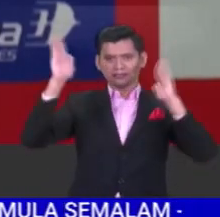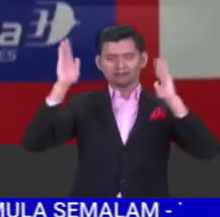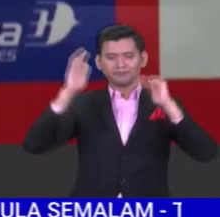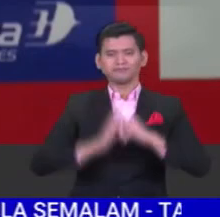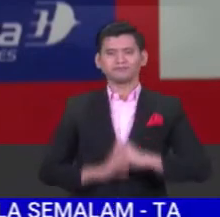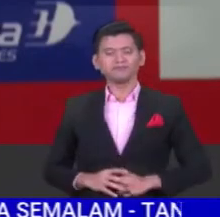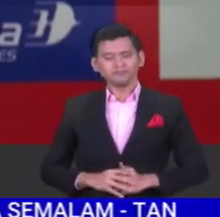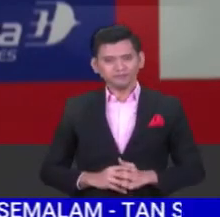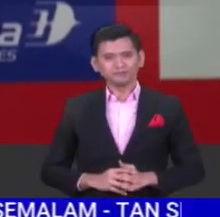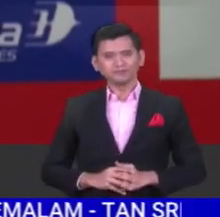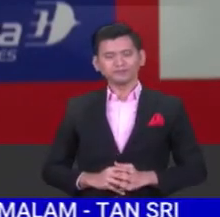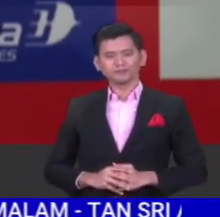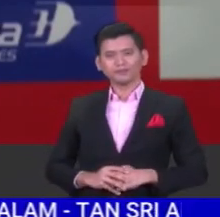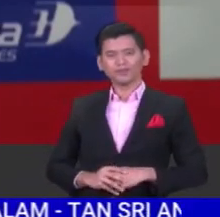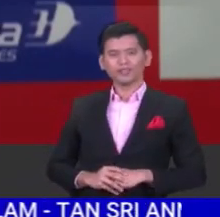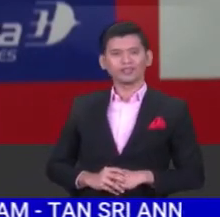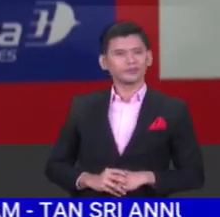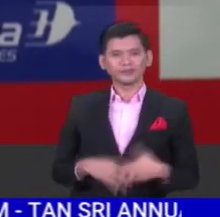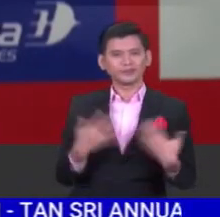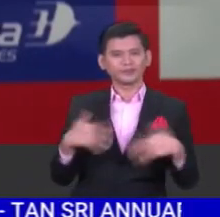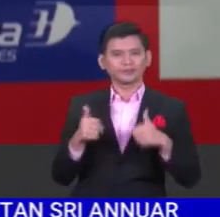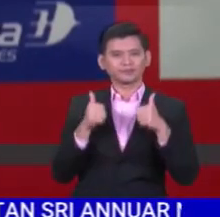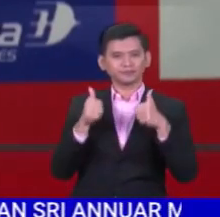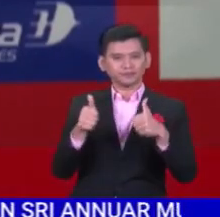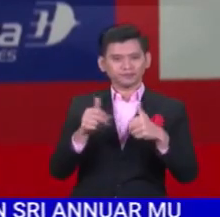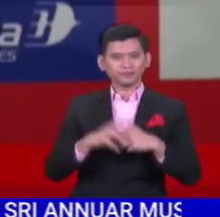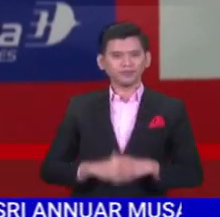How good they are.